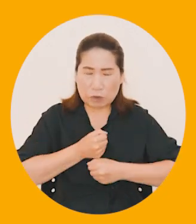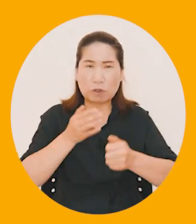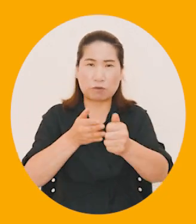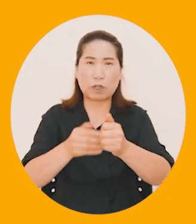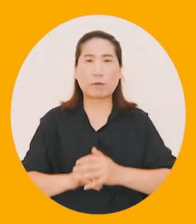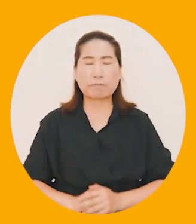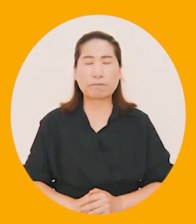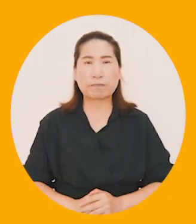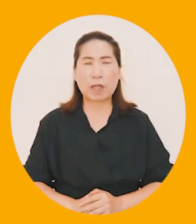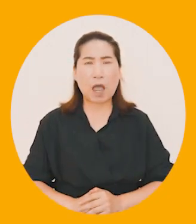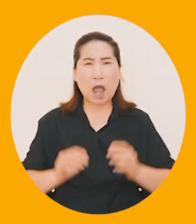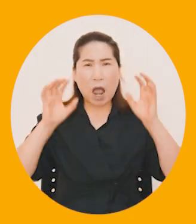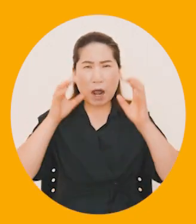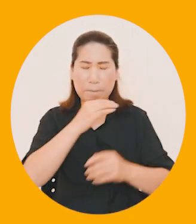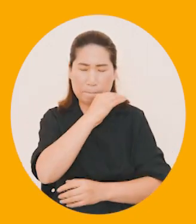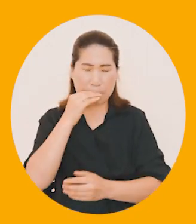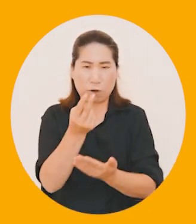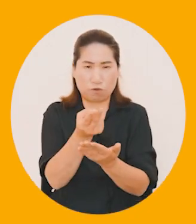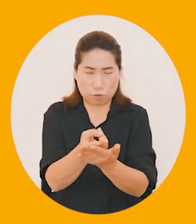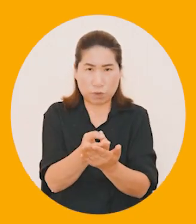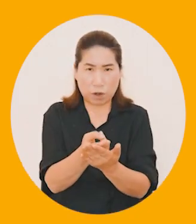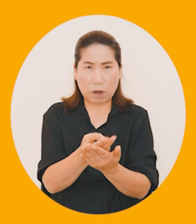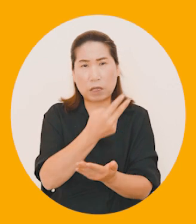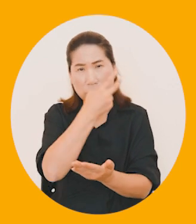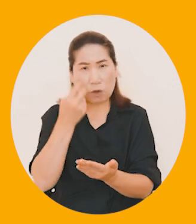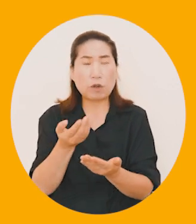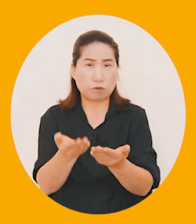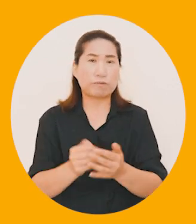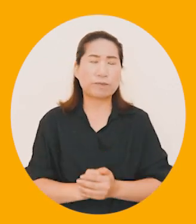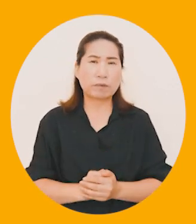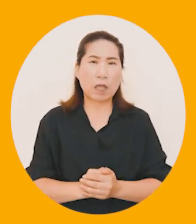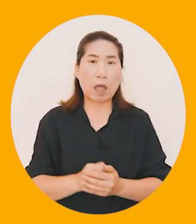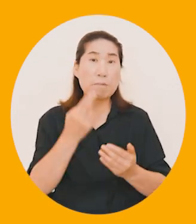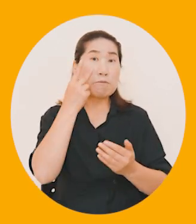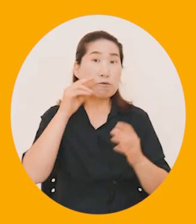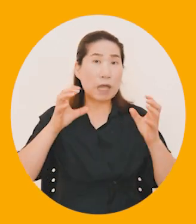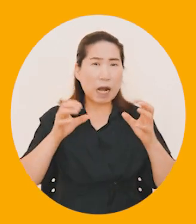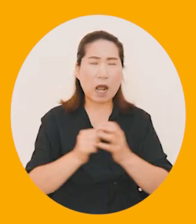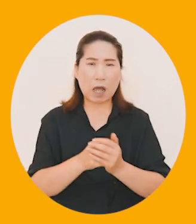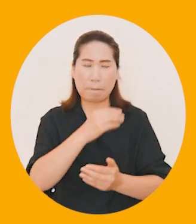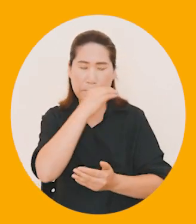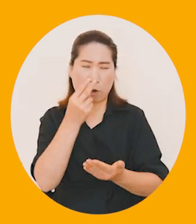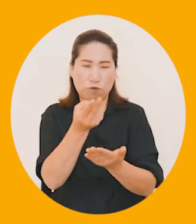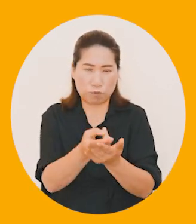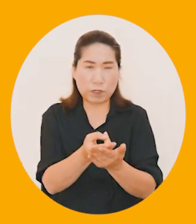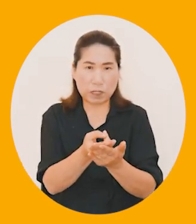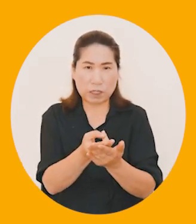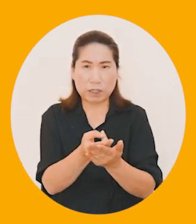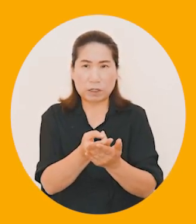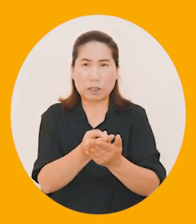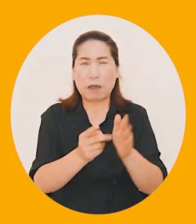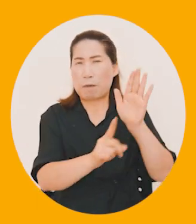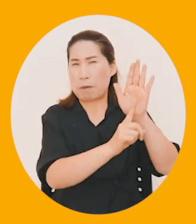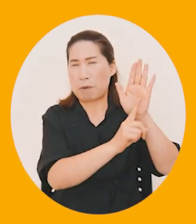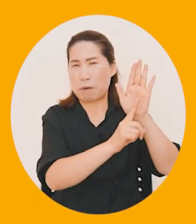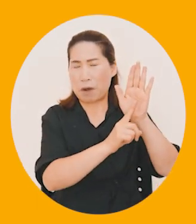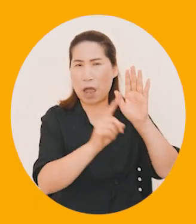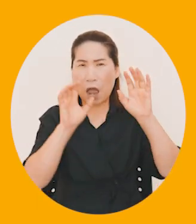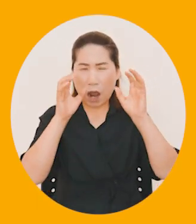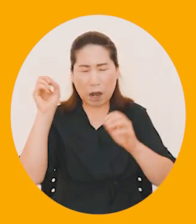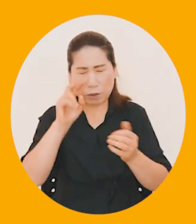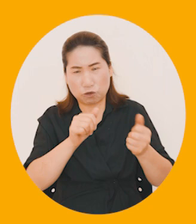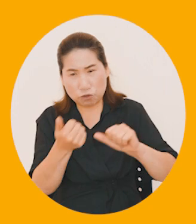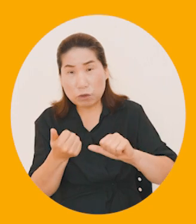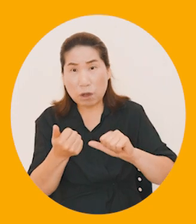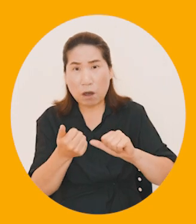지켜주세요. 아기를 똑바로 눕혀 재웁니다. 미국 등에서는 똑바로 눕혀 재우기 캠페인을 진행해 영유아